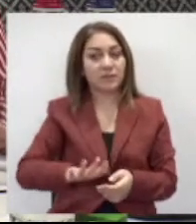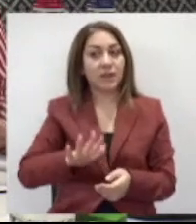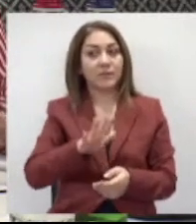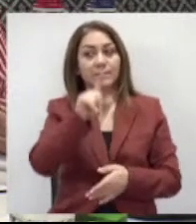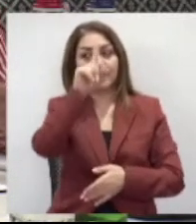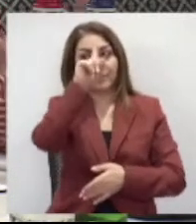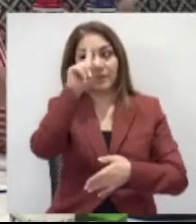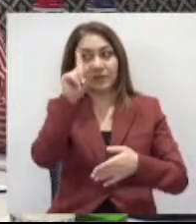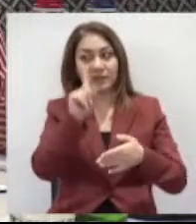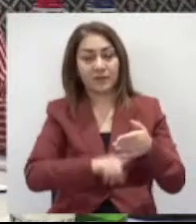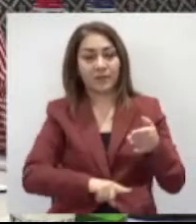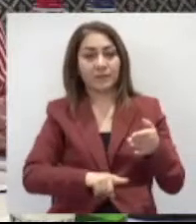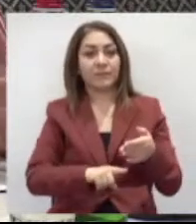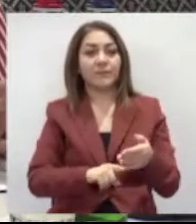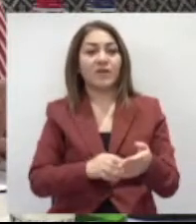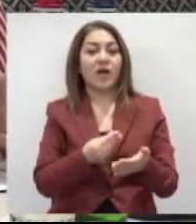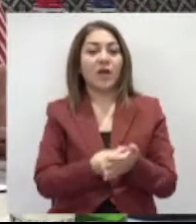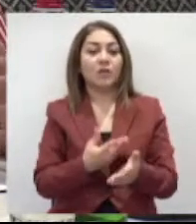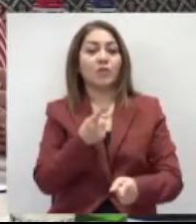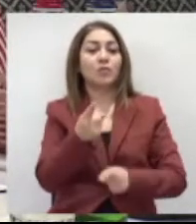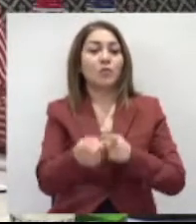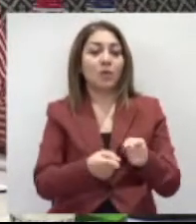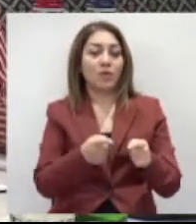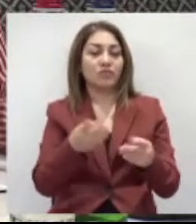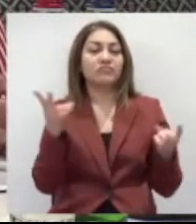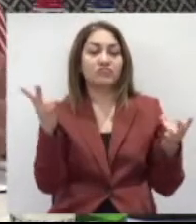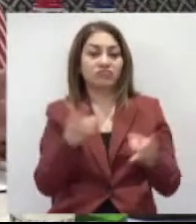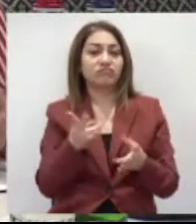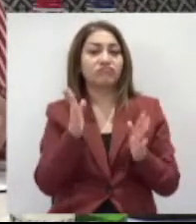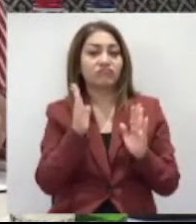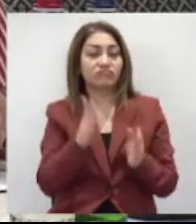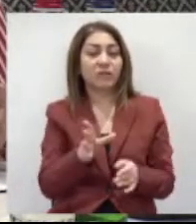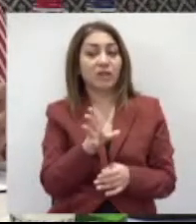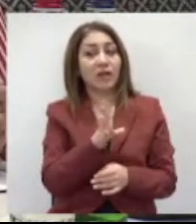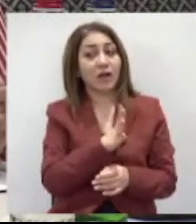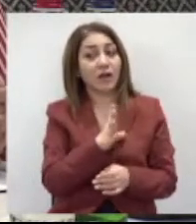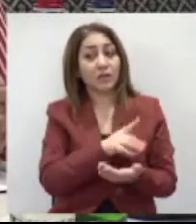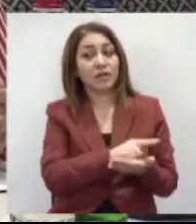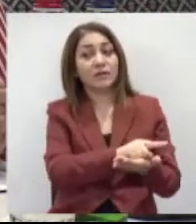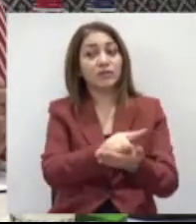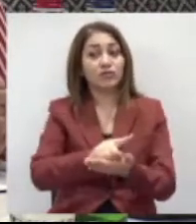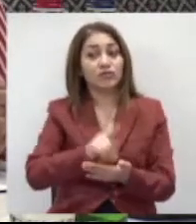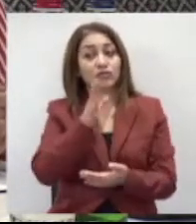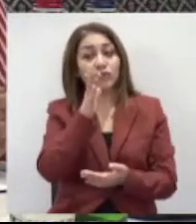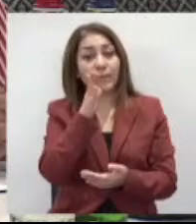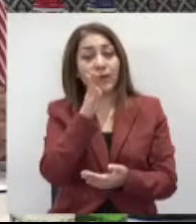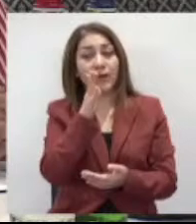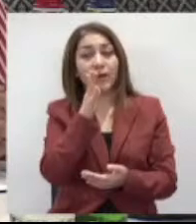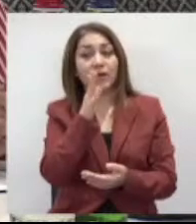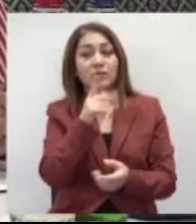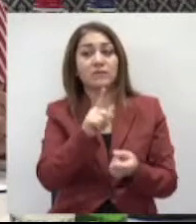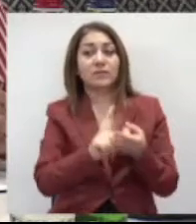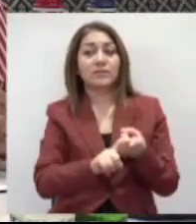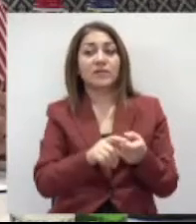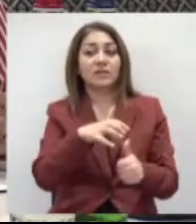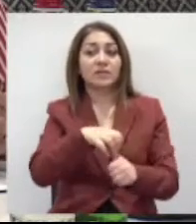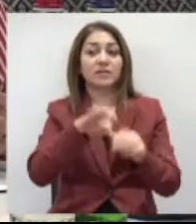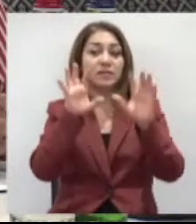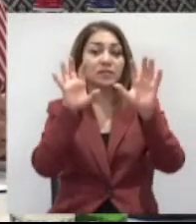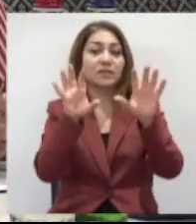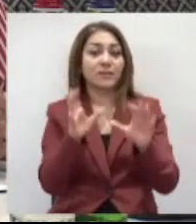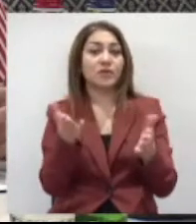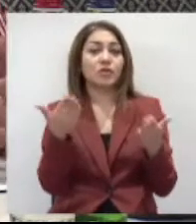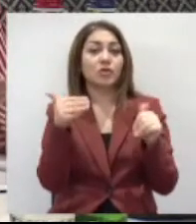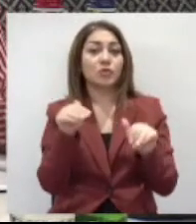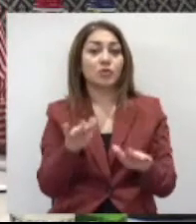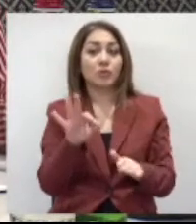չեմ իհարկե, որ հատուկ փոփոխությունների կարիք այստեղ կլինի, բայց միգուցե քննարկումների արդյունքում նաեւ դրանց առնչվող սահմանադրական լուծումներին